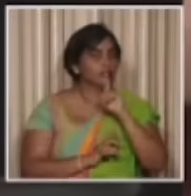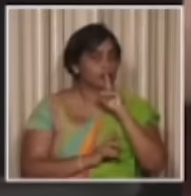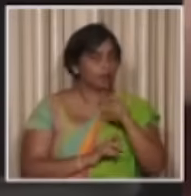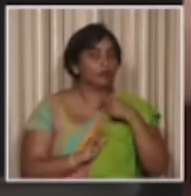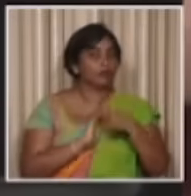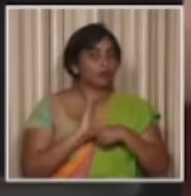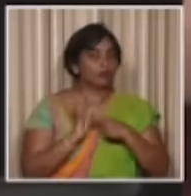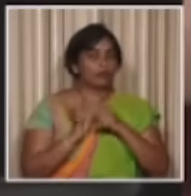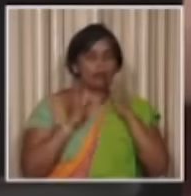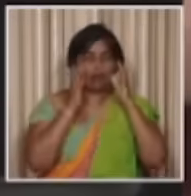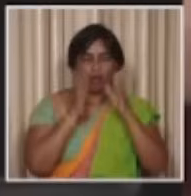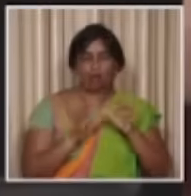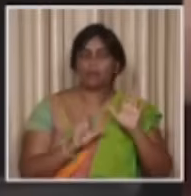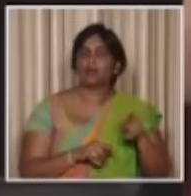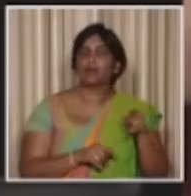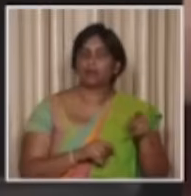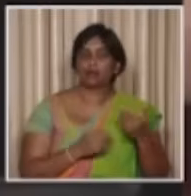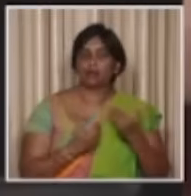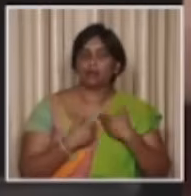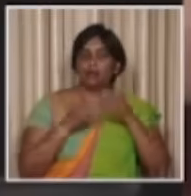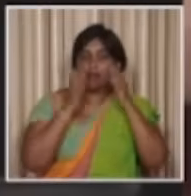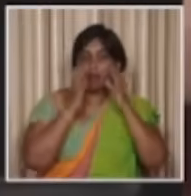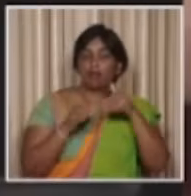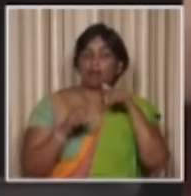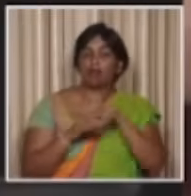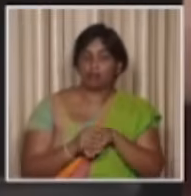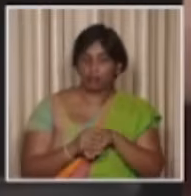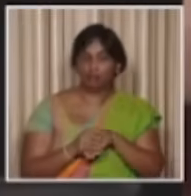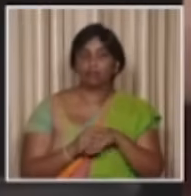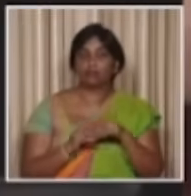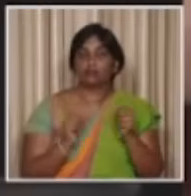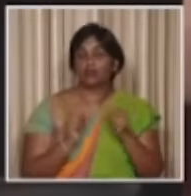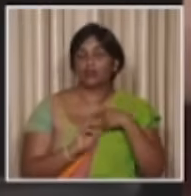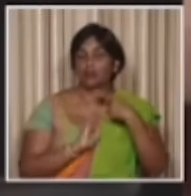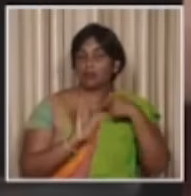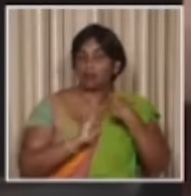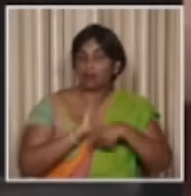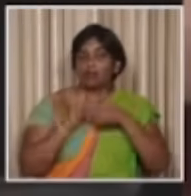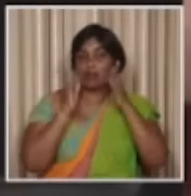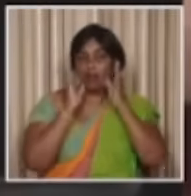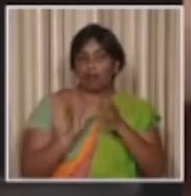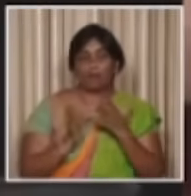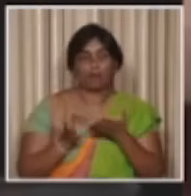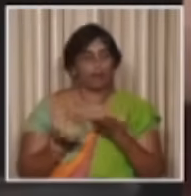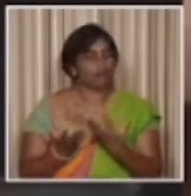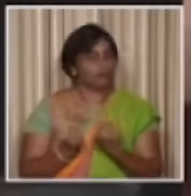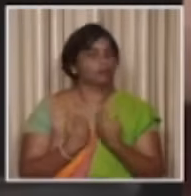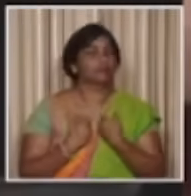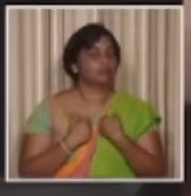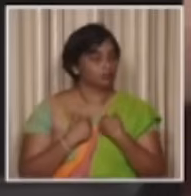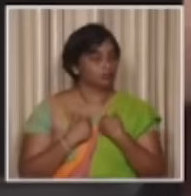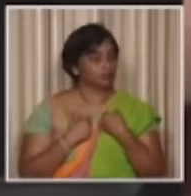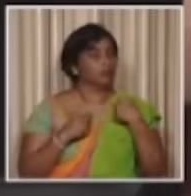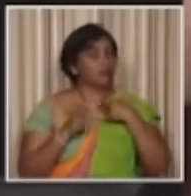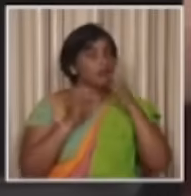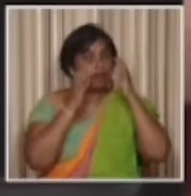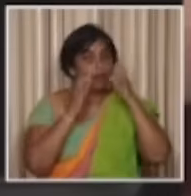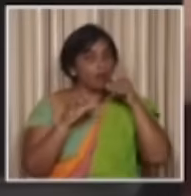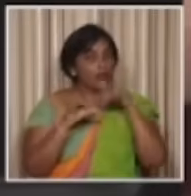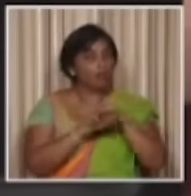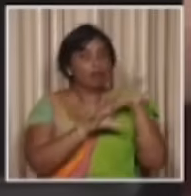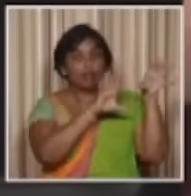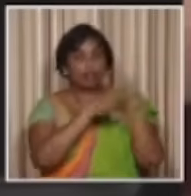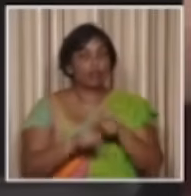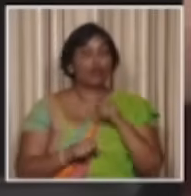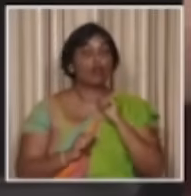මේ රට අපායක් කරලා තියෙන්නේ මට අපායක් ඉදලා තමයි මේ වැඩ රට අපායක් තමයි මම බාරගත්තේ කියලා එහෙනම් අපායට ඇදලා